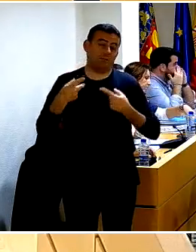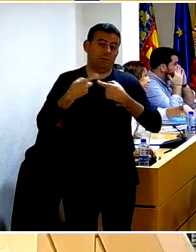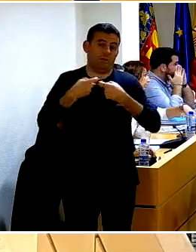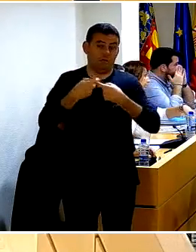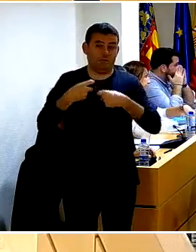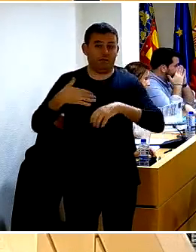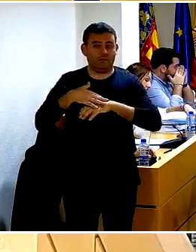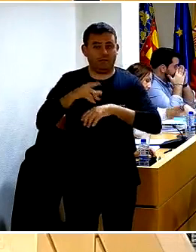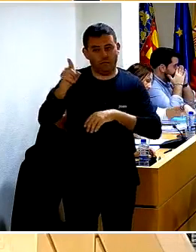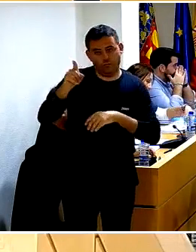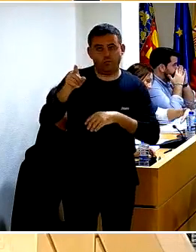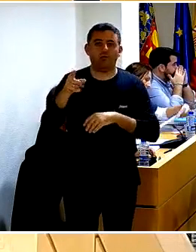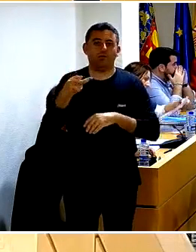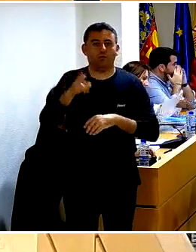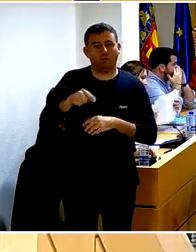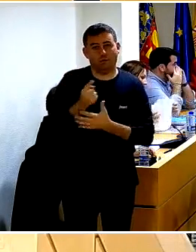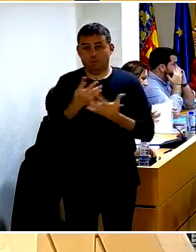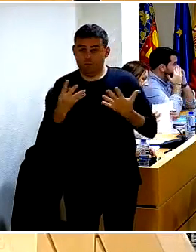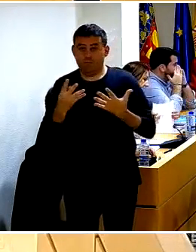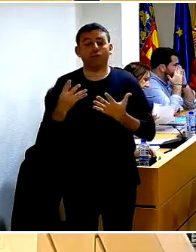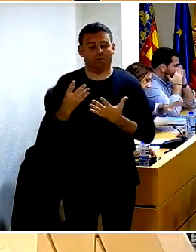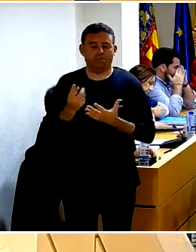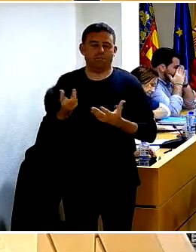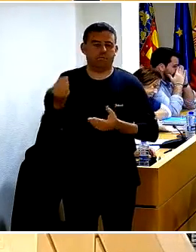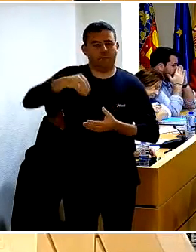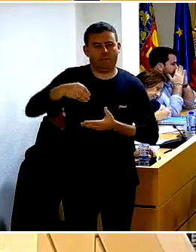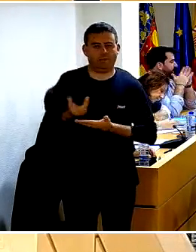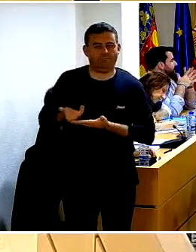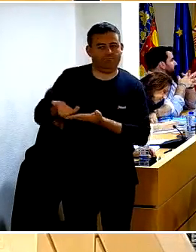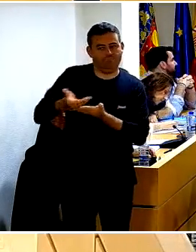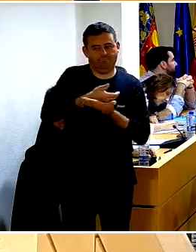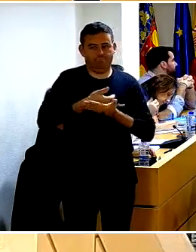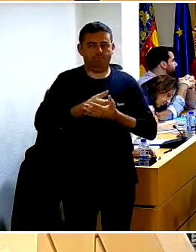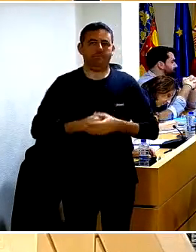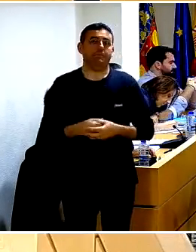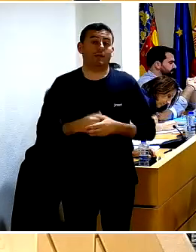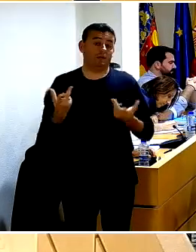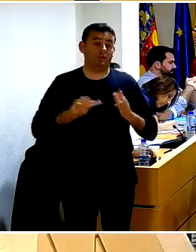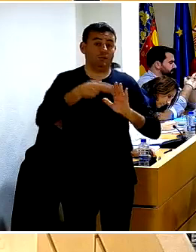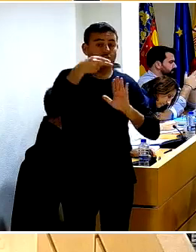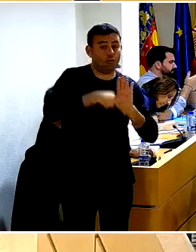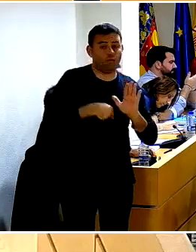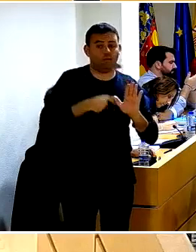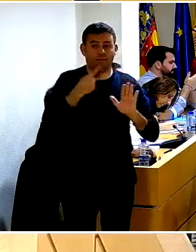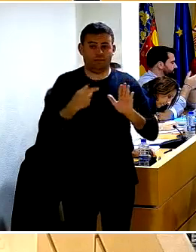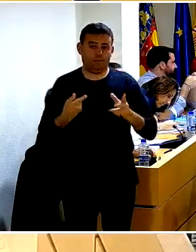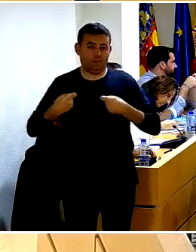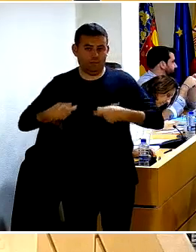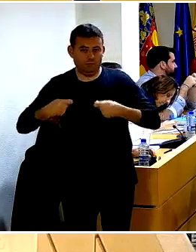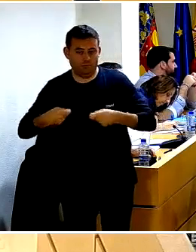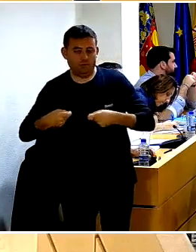entregues del 2019. Amb totes les limitacions marcades per la regla de despesa, amb l'increment dels ingressos hem